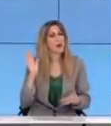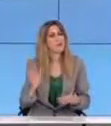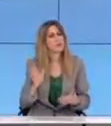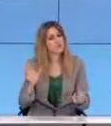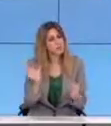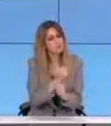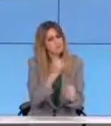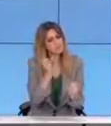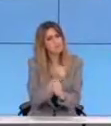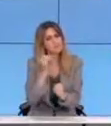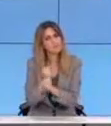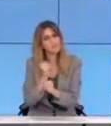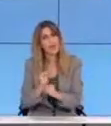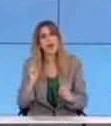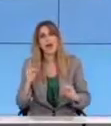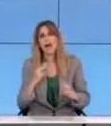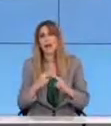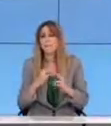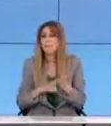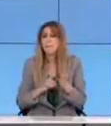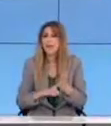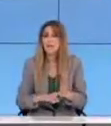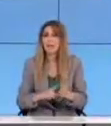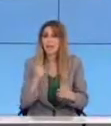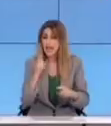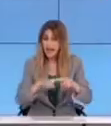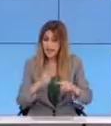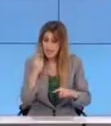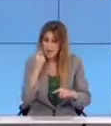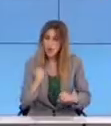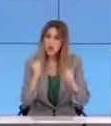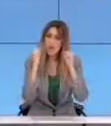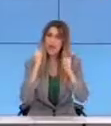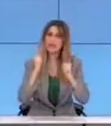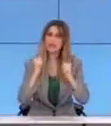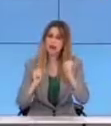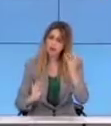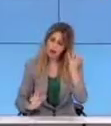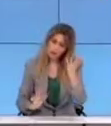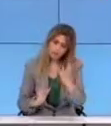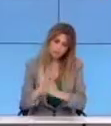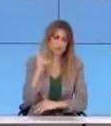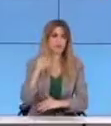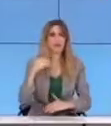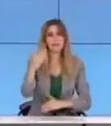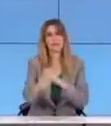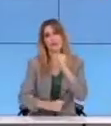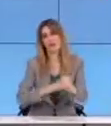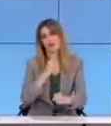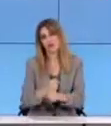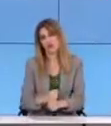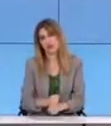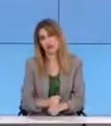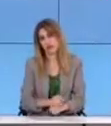την σταθερή αναπτυξιακή τροχιά που πρέπει να διαγράψει η ελληνική οικονομία τα επόμενα χρόνια. Κακά τα ψέματα. Αυτό